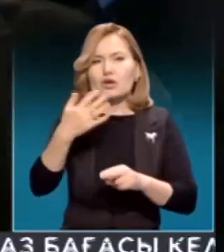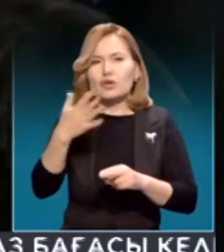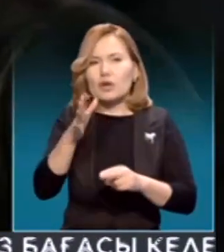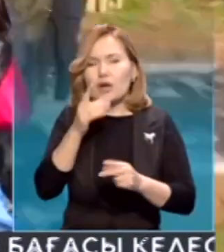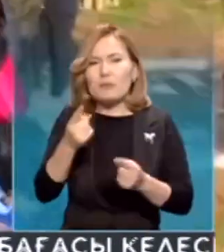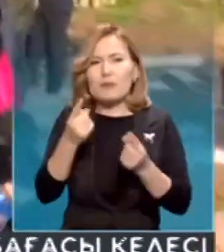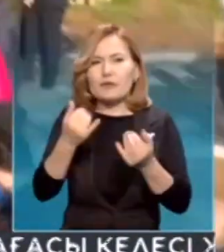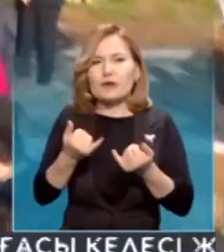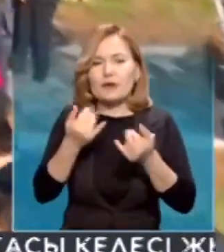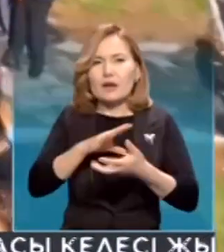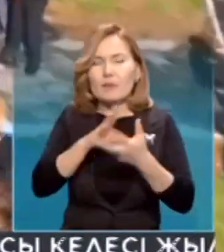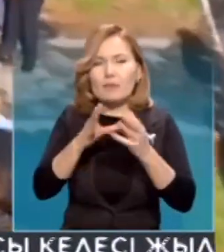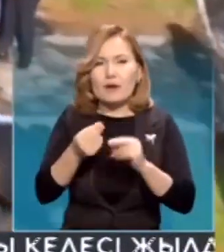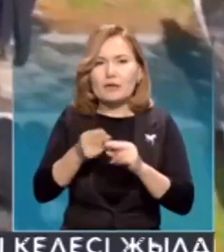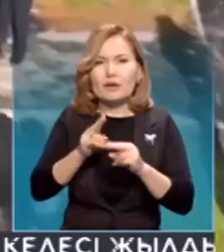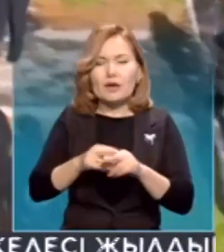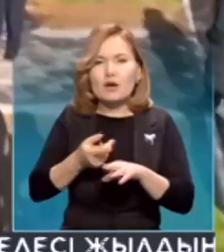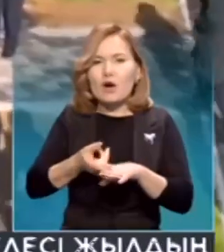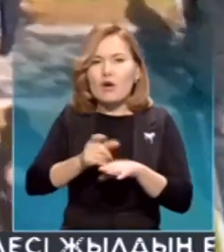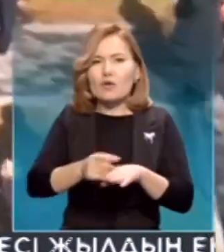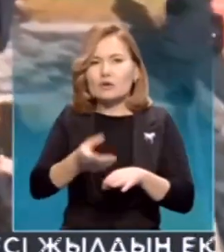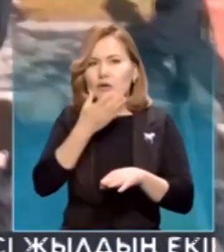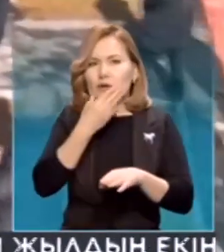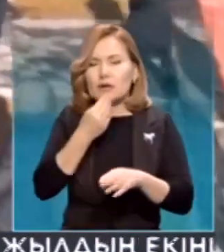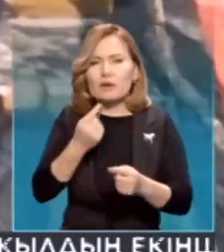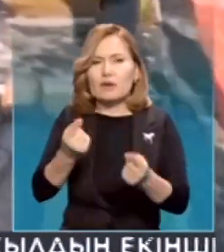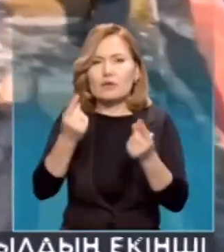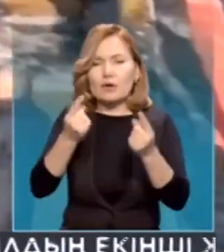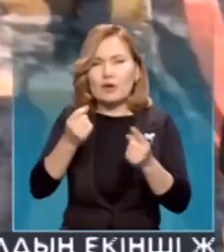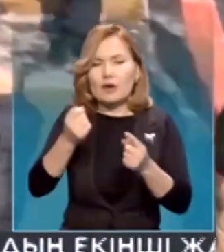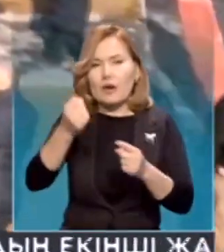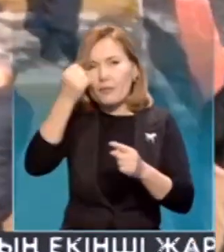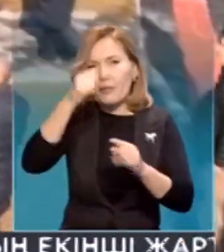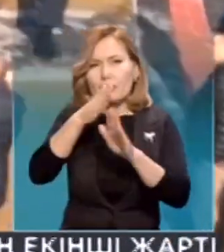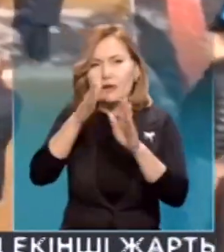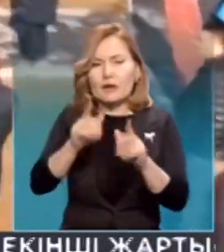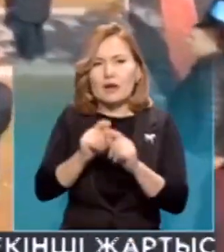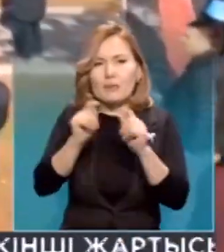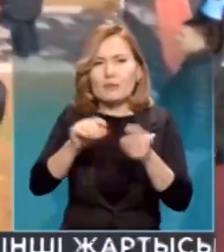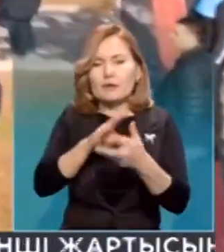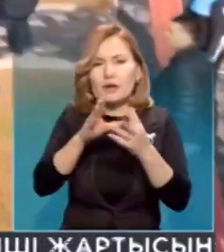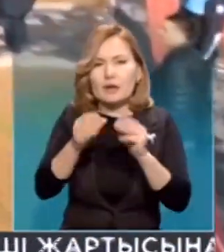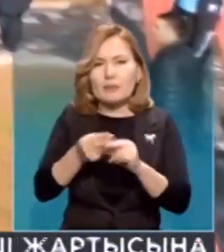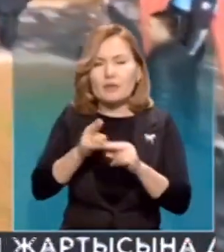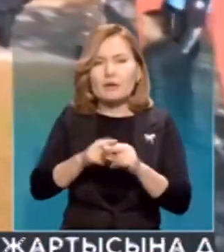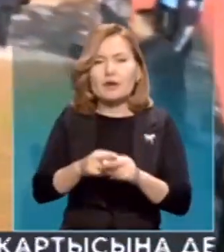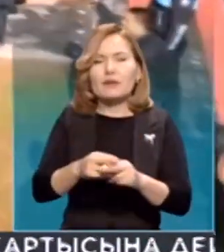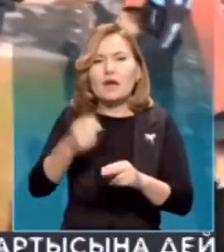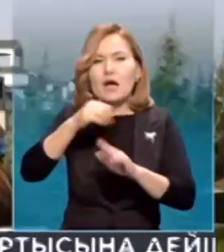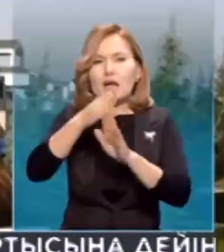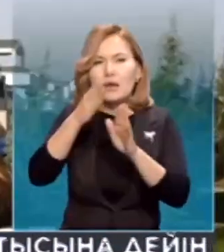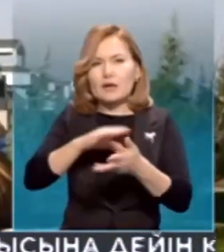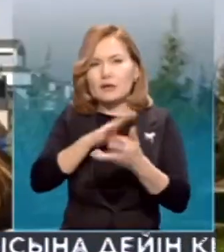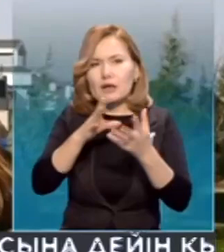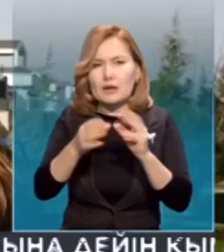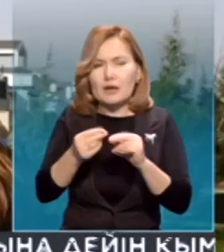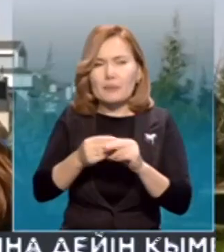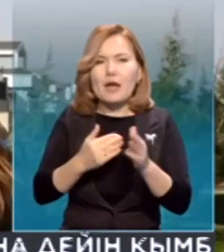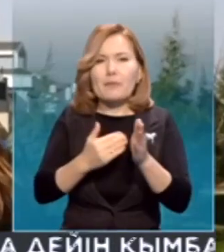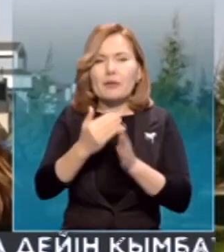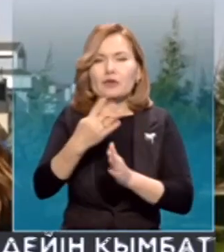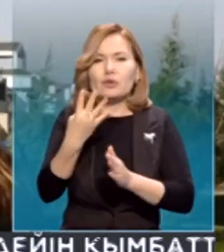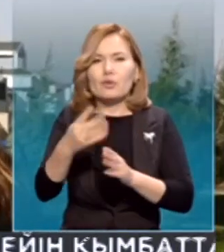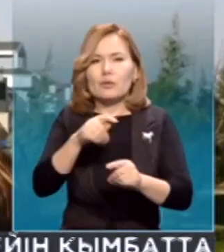мүсін ондаған туындының ішінен таңдалып алынған. Ұлт ұстазының отырған сәті сомдалған ескерткіштің тұғырымен қоса есептегенде